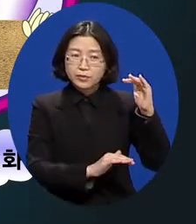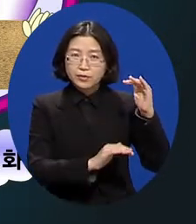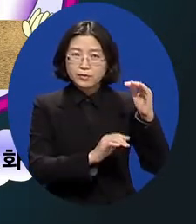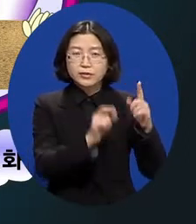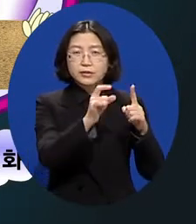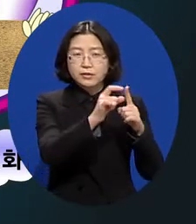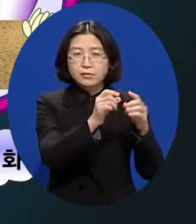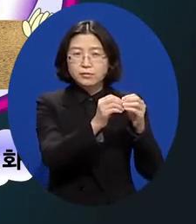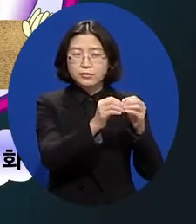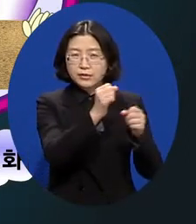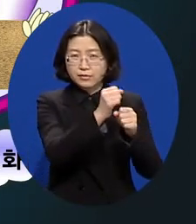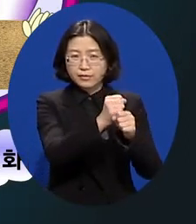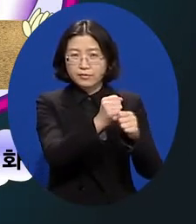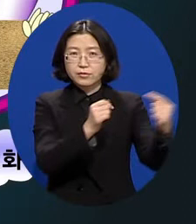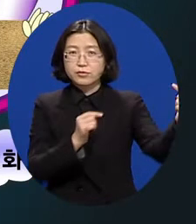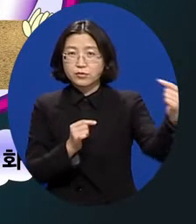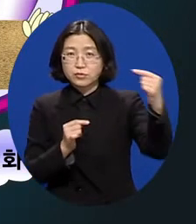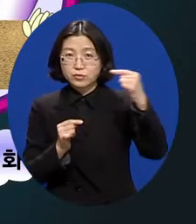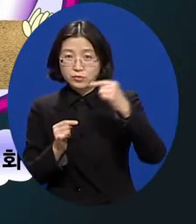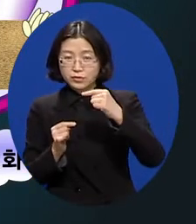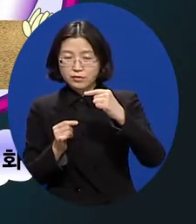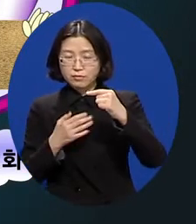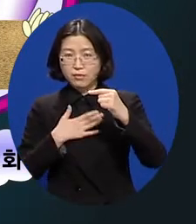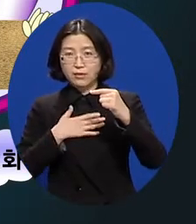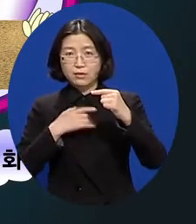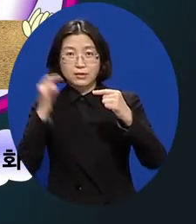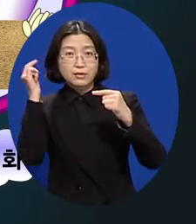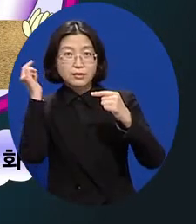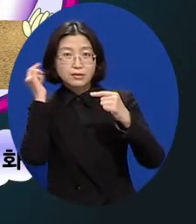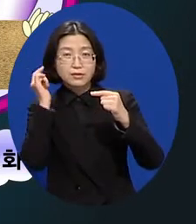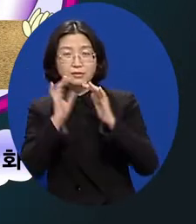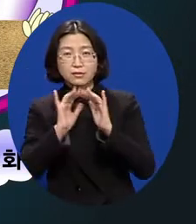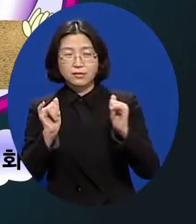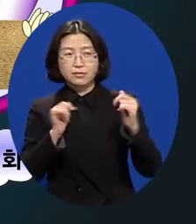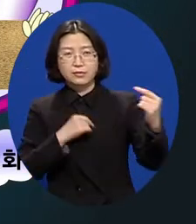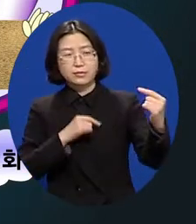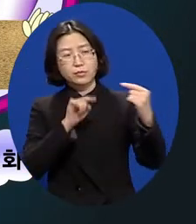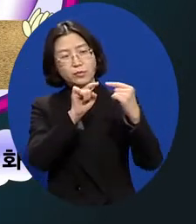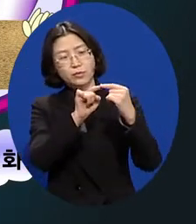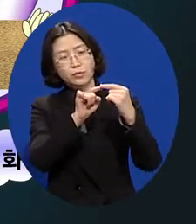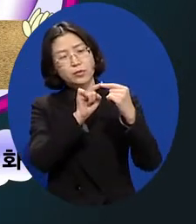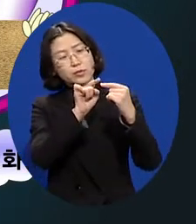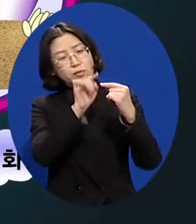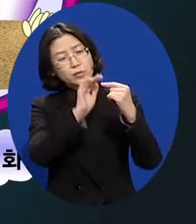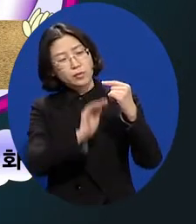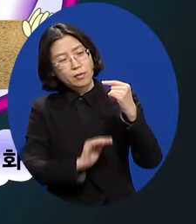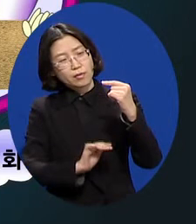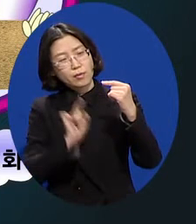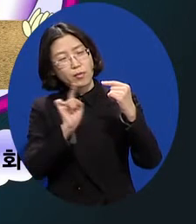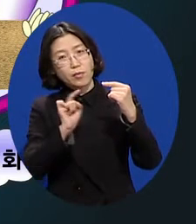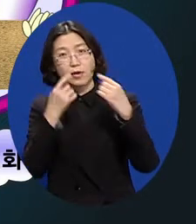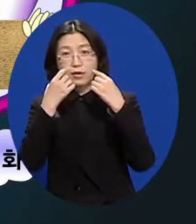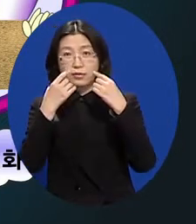부화해서 내보내는 것이겠죠. 그러면 듣는 사람이 그 말하는 사람이 전달하고자 하는 것을